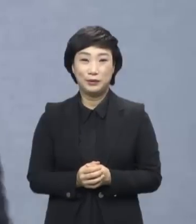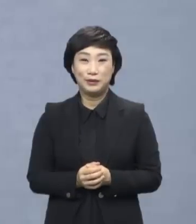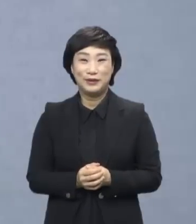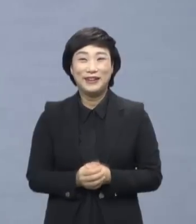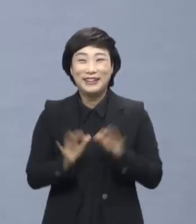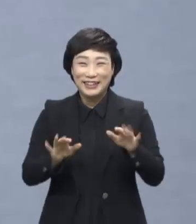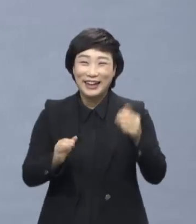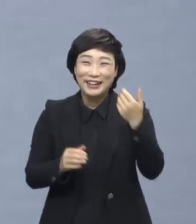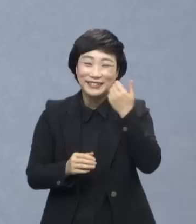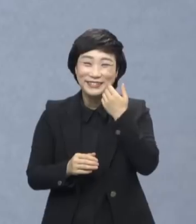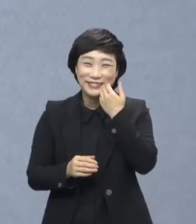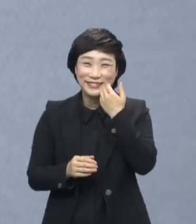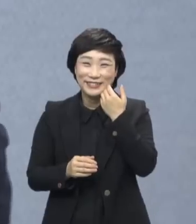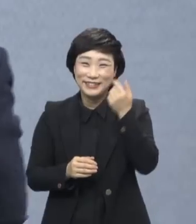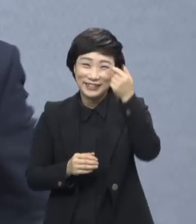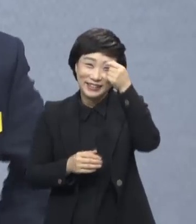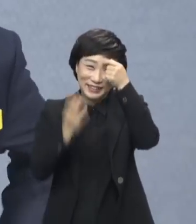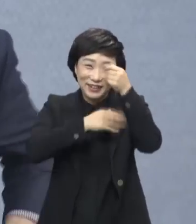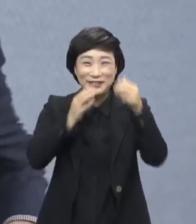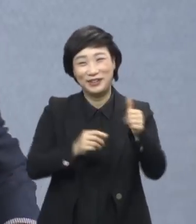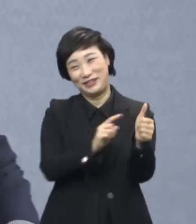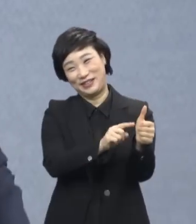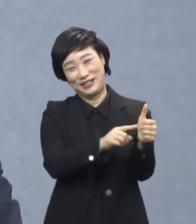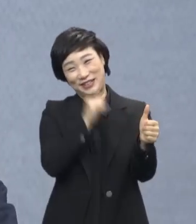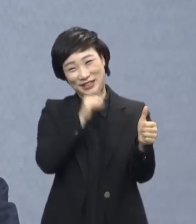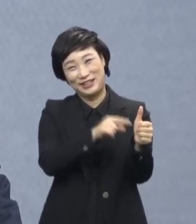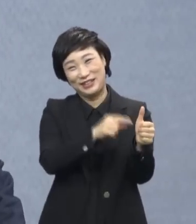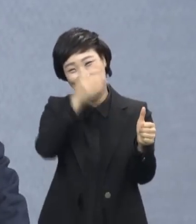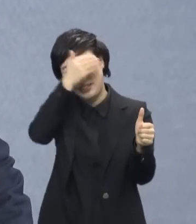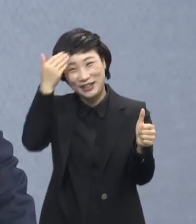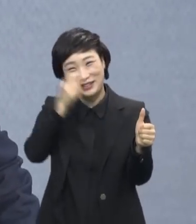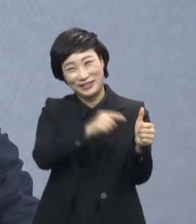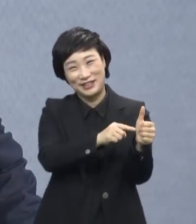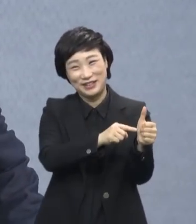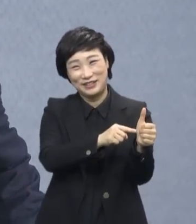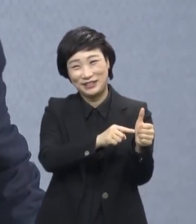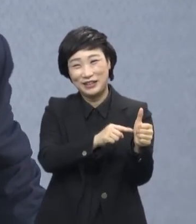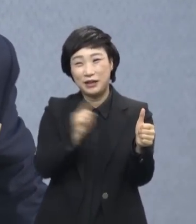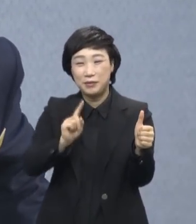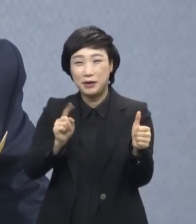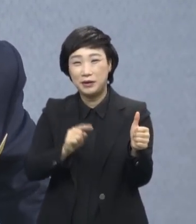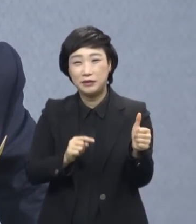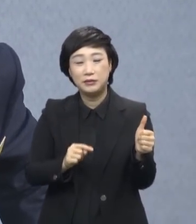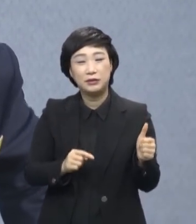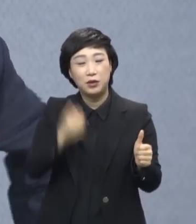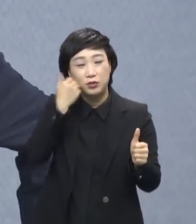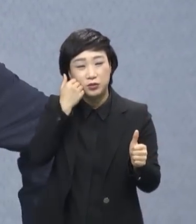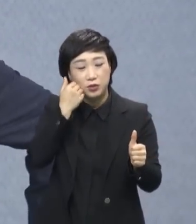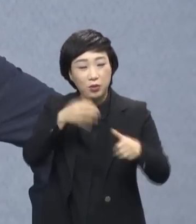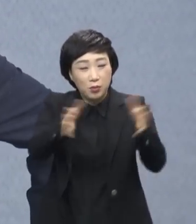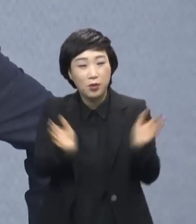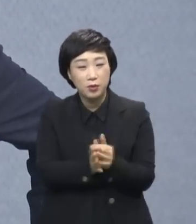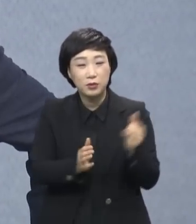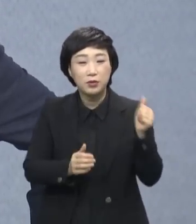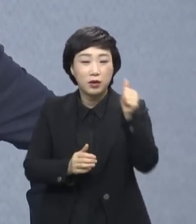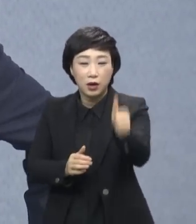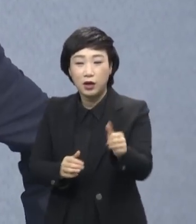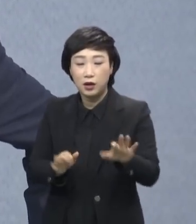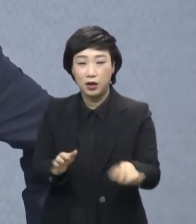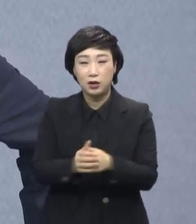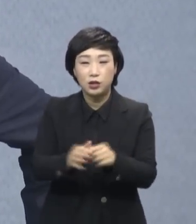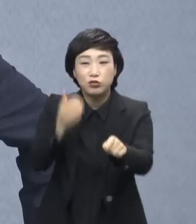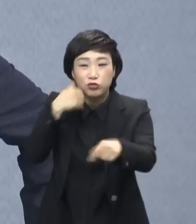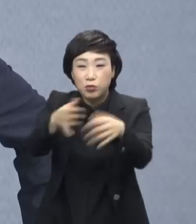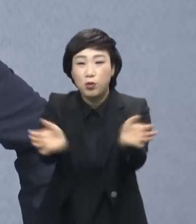어떤 우리 성도가 우리 청년이 밖에 나가서 어떤 사람이 나를 막 욕하더래.